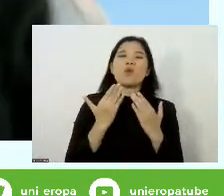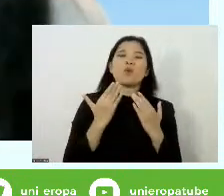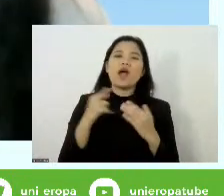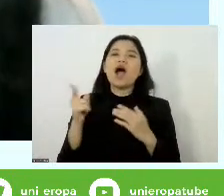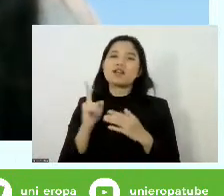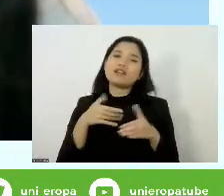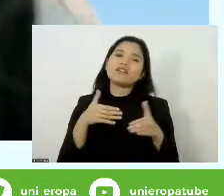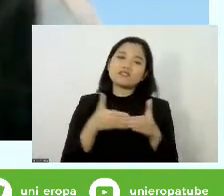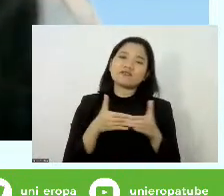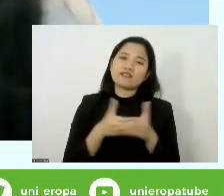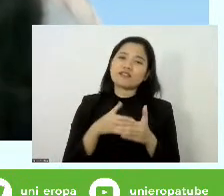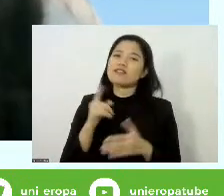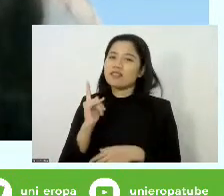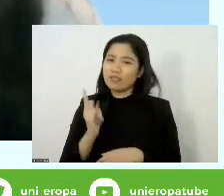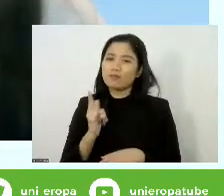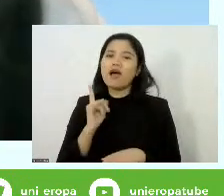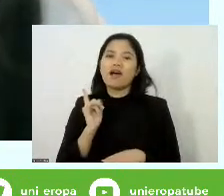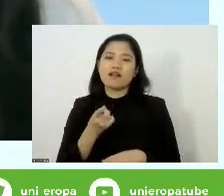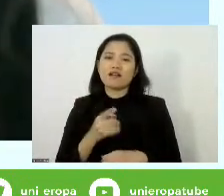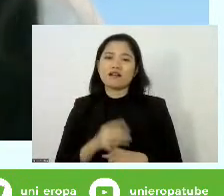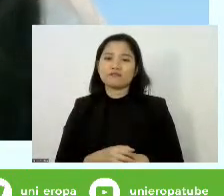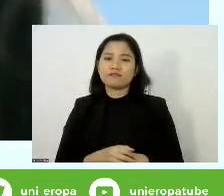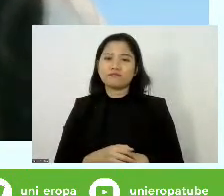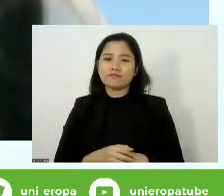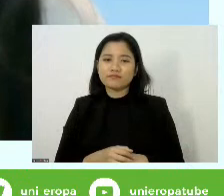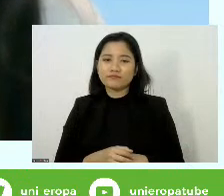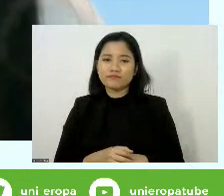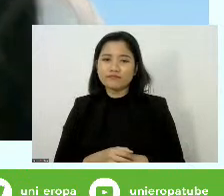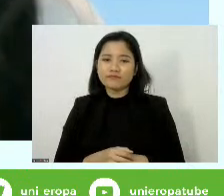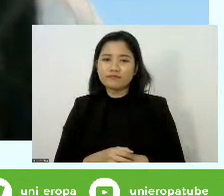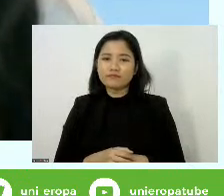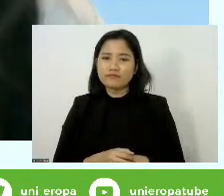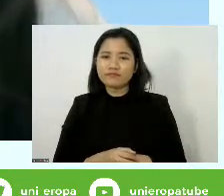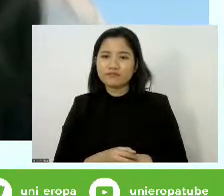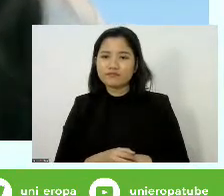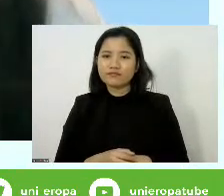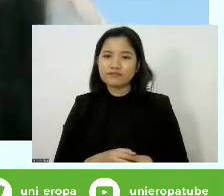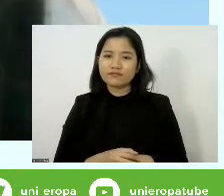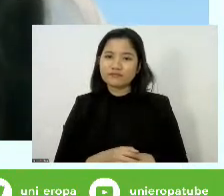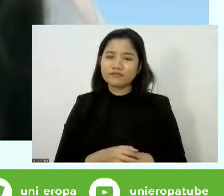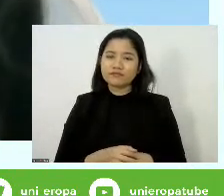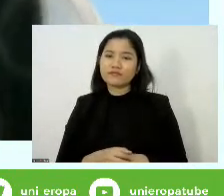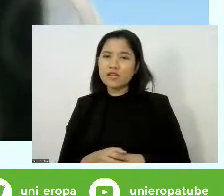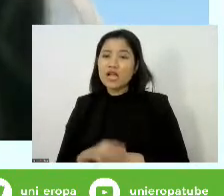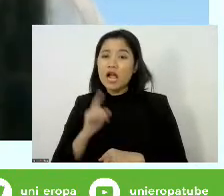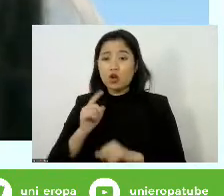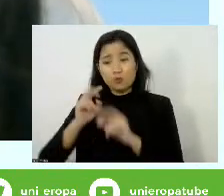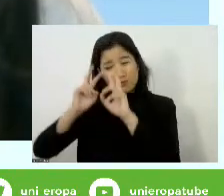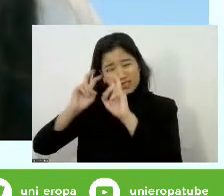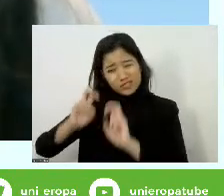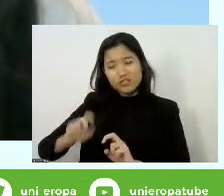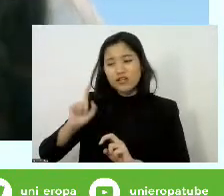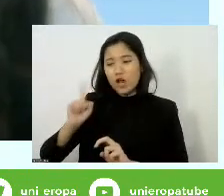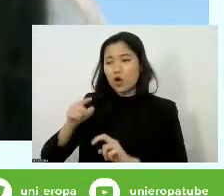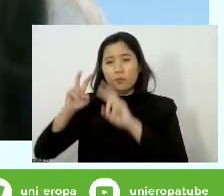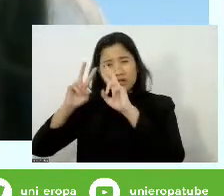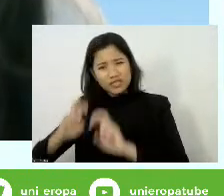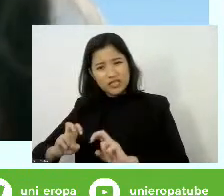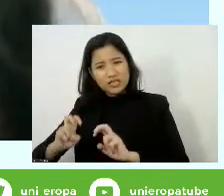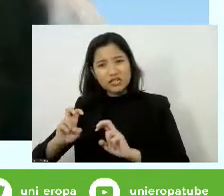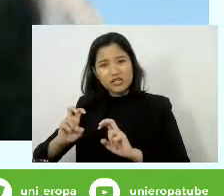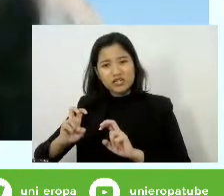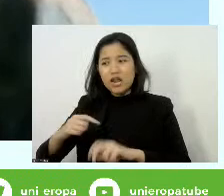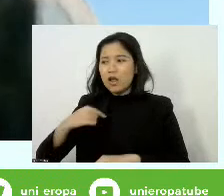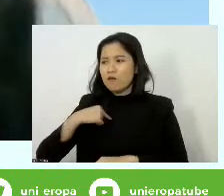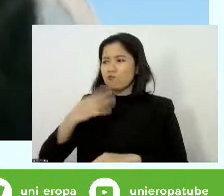kehidupan ini teman-temanku sedang kalau penelitian yang meneliti aku bukan